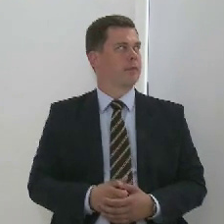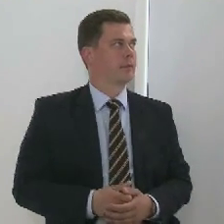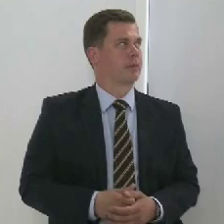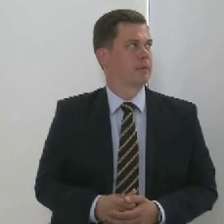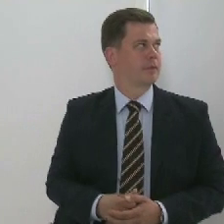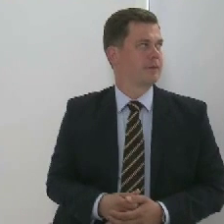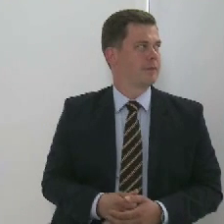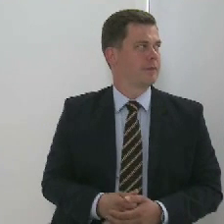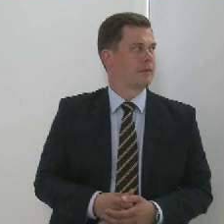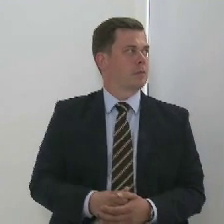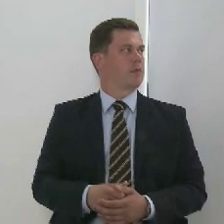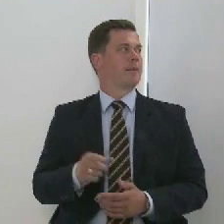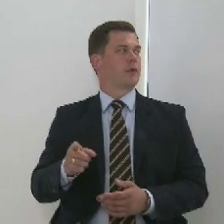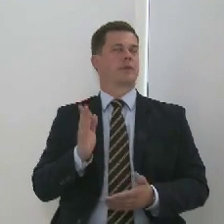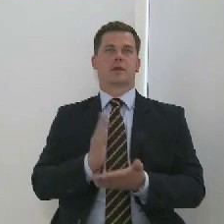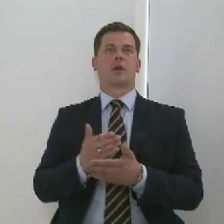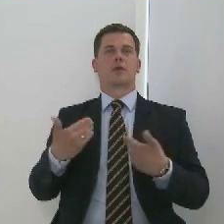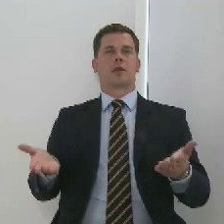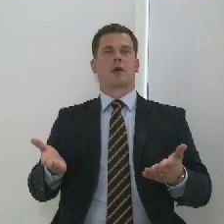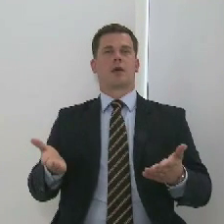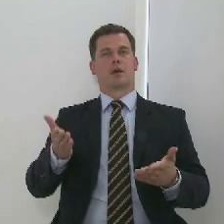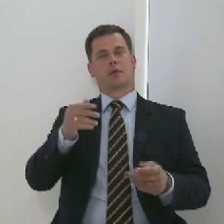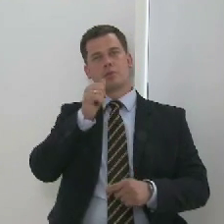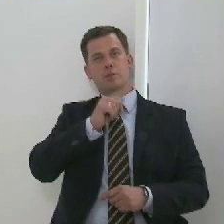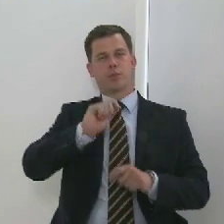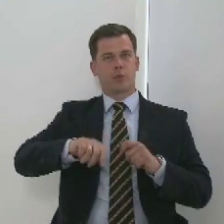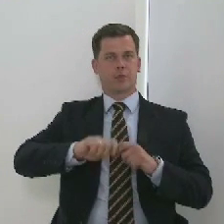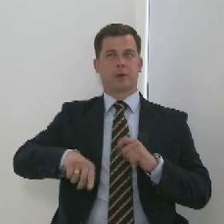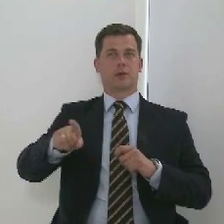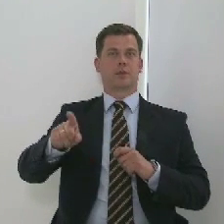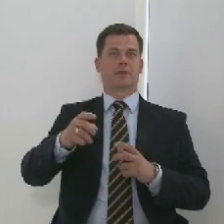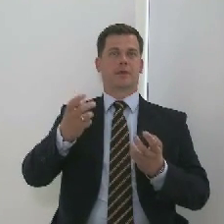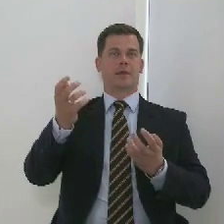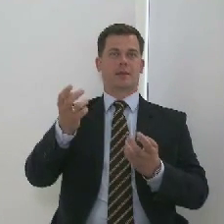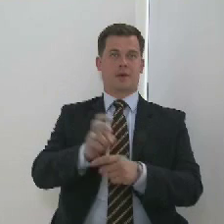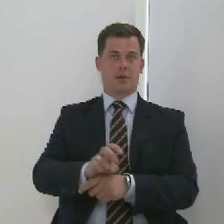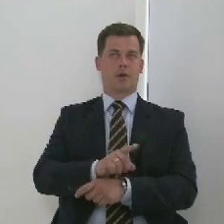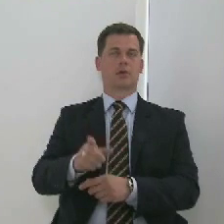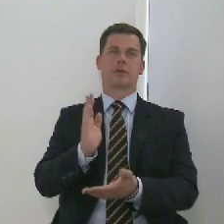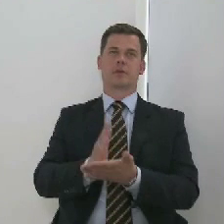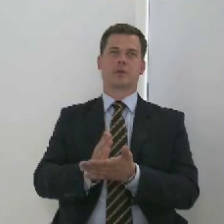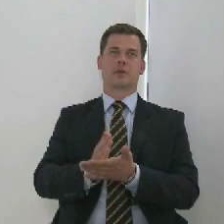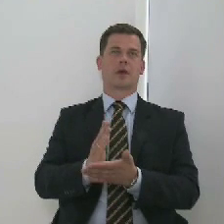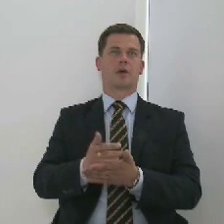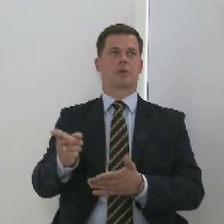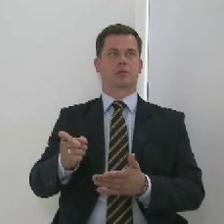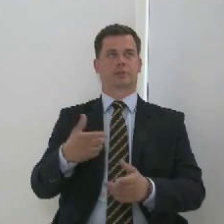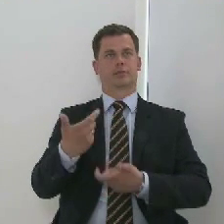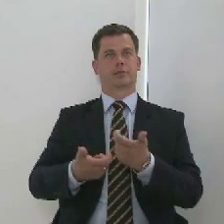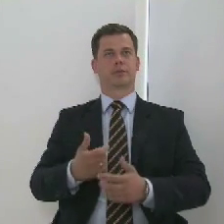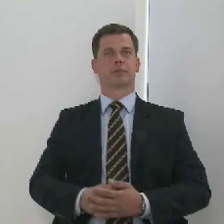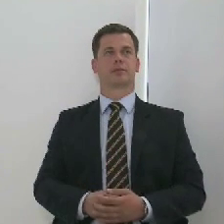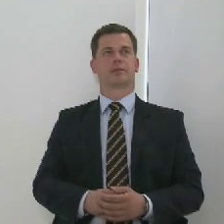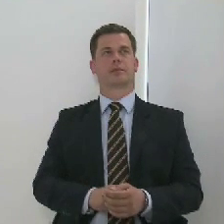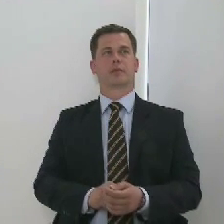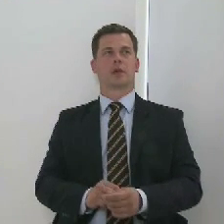wytworzenie instalacji pilotażowej na terenie tłoczni oleju, czyli zademonstrowanie, że technologia działa w skali większej niż laboratorium. No i